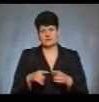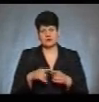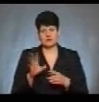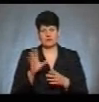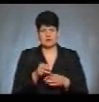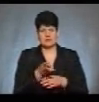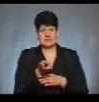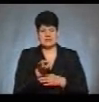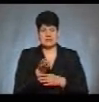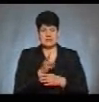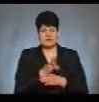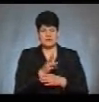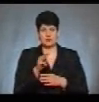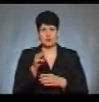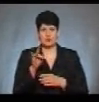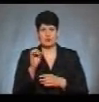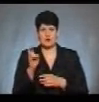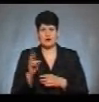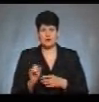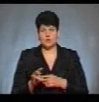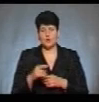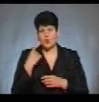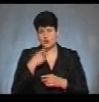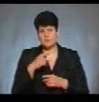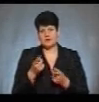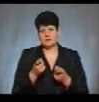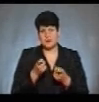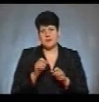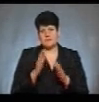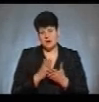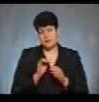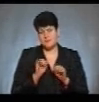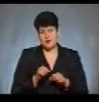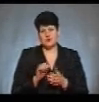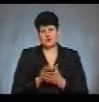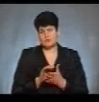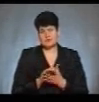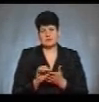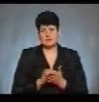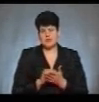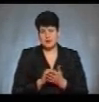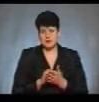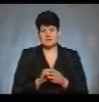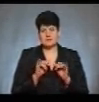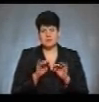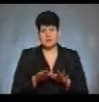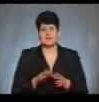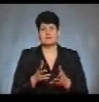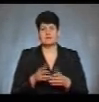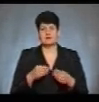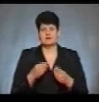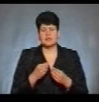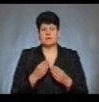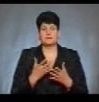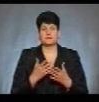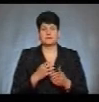зафіксовано на трукам. Особа, яка притягнеться до адміністративної відповідальності, має право знайомитися з матеріалами справи, виявляти клопотання, користуватися юридичною допомогою адвоката,